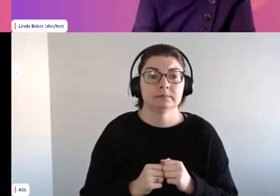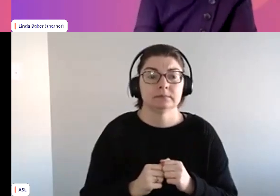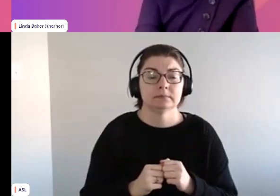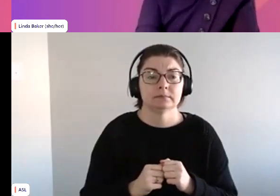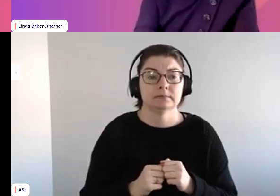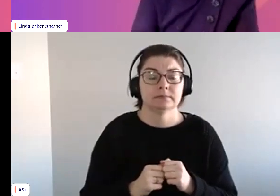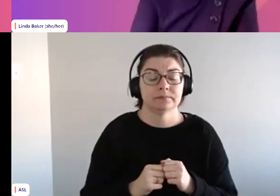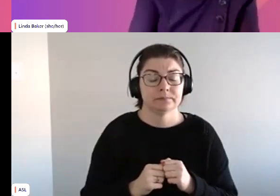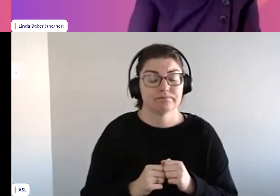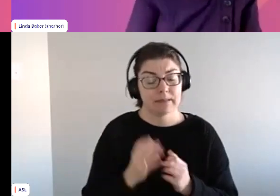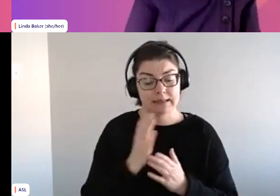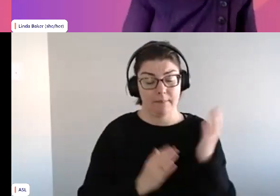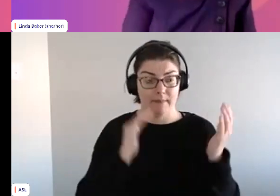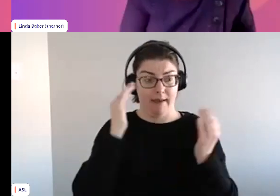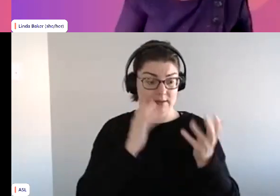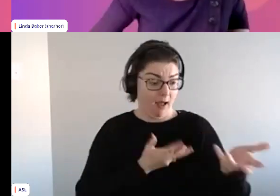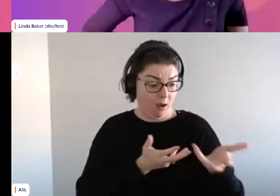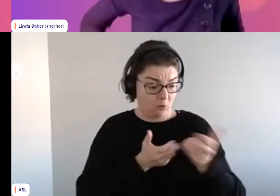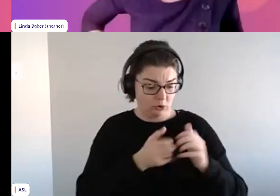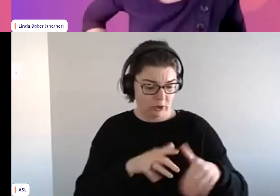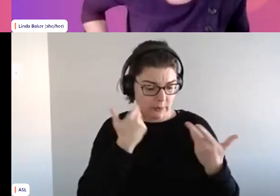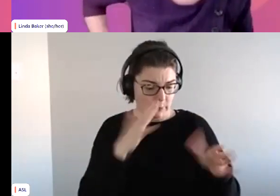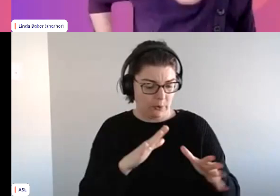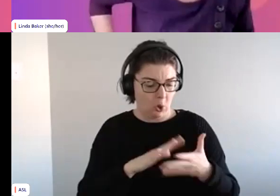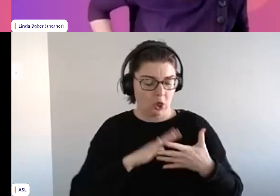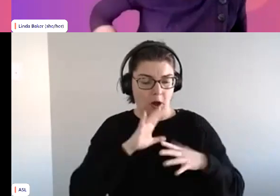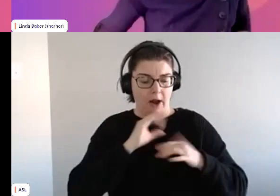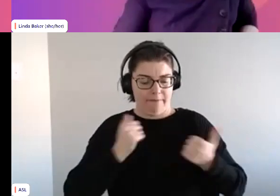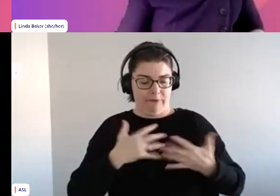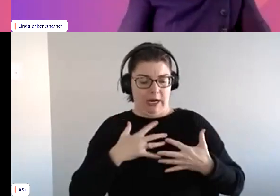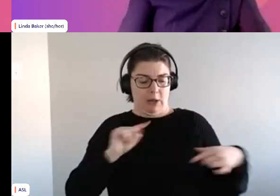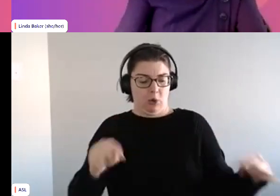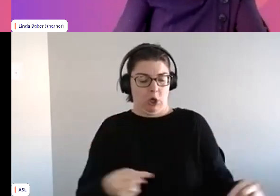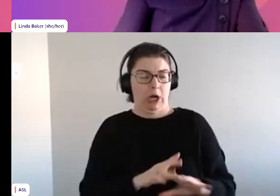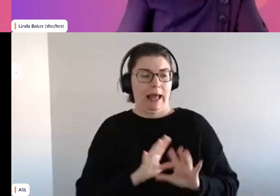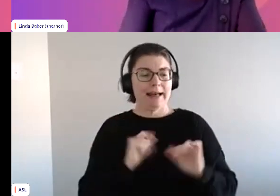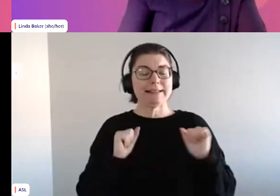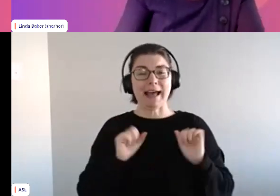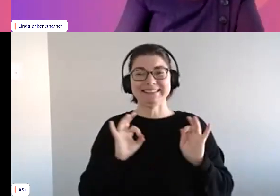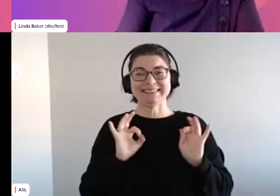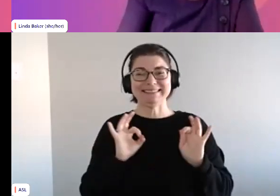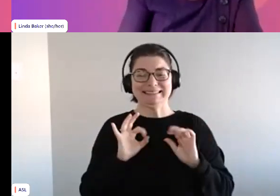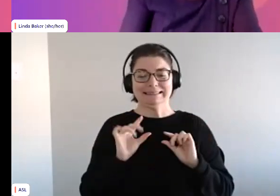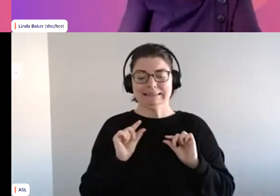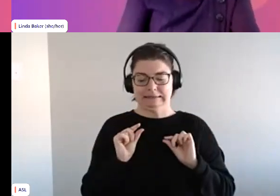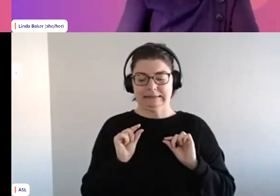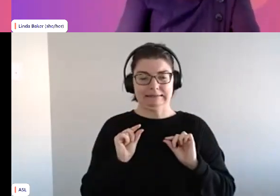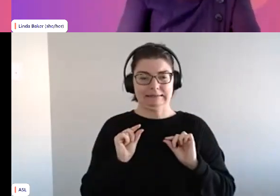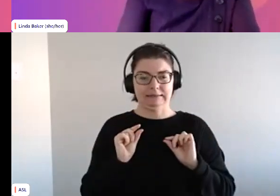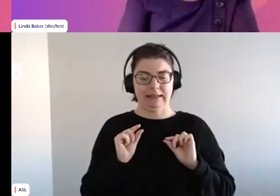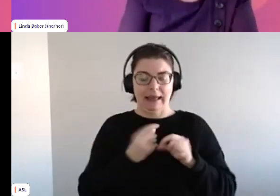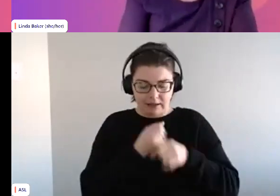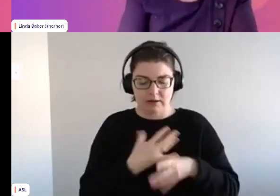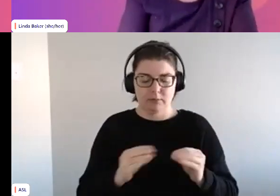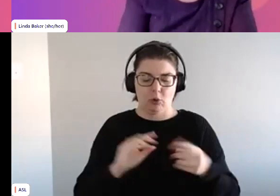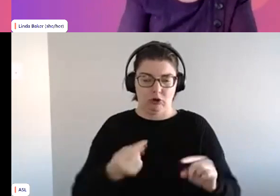comme certaines personnes ne savent pas interagir avec les enfants on en a pas l'habitude ils ont tellement peur de créer des préjudices qui essaient de faire